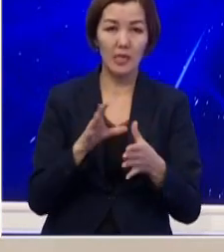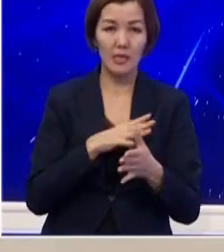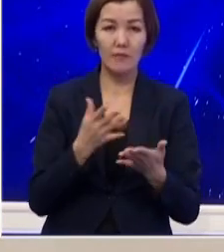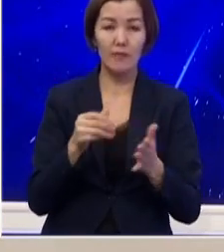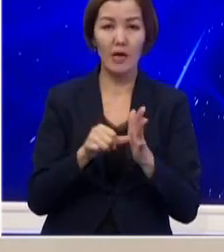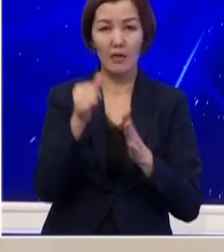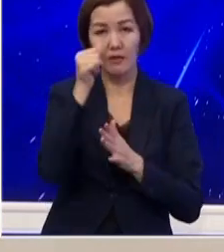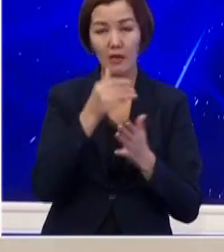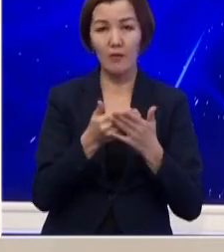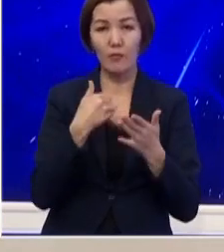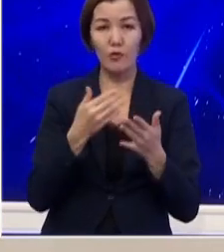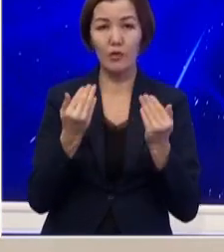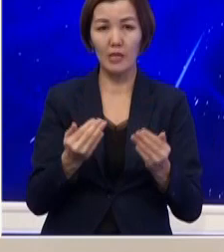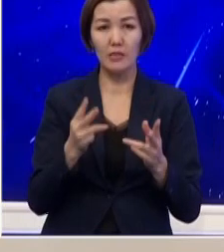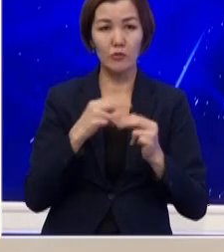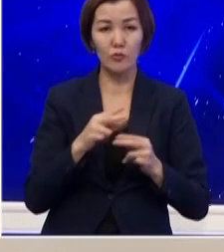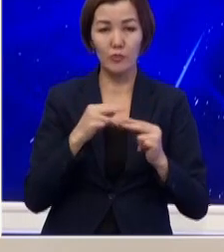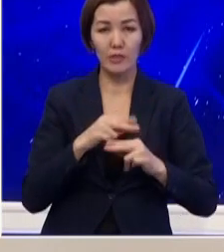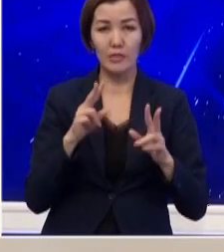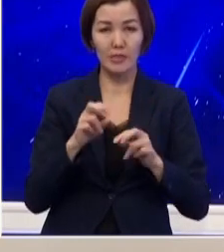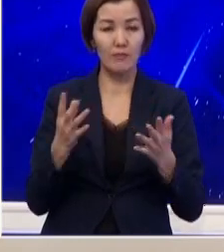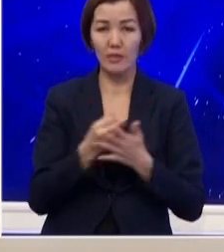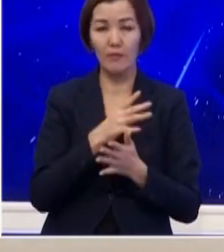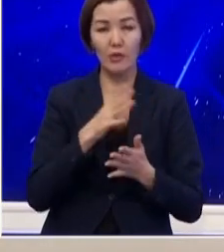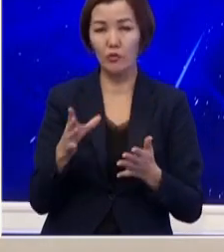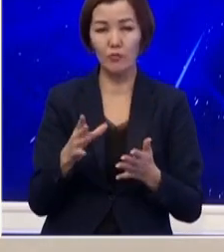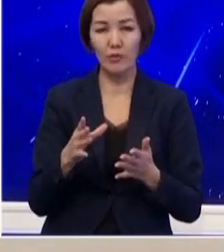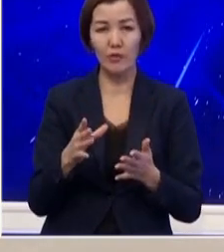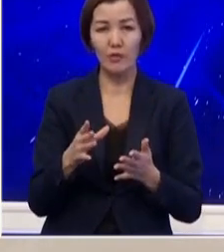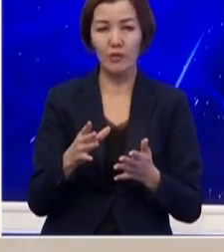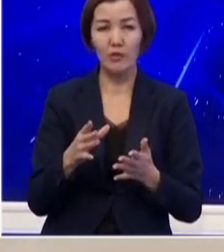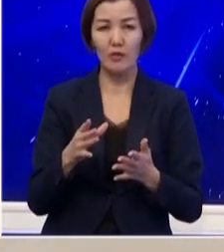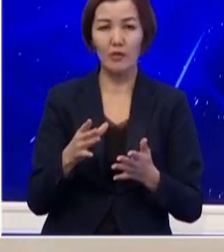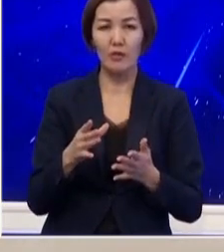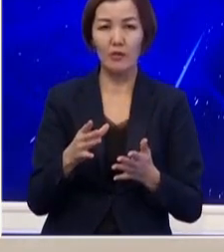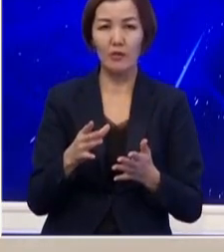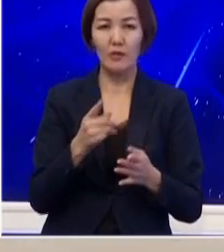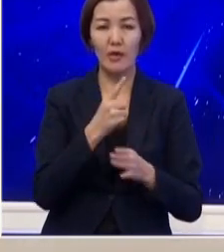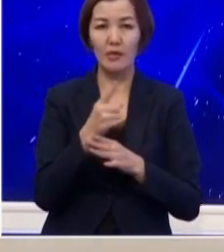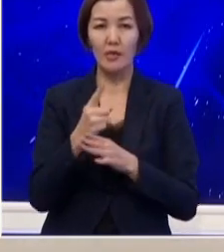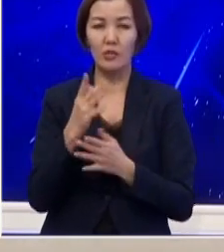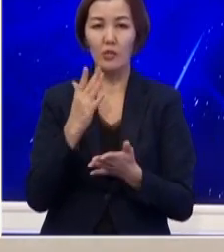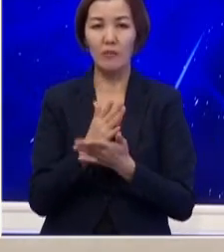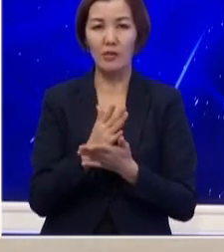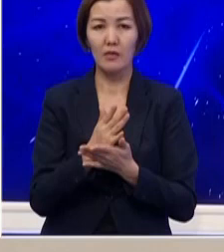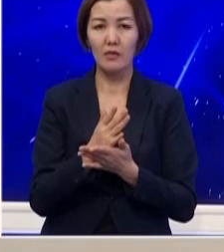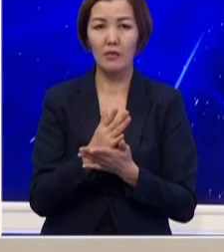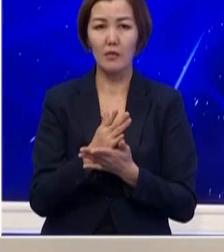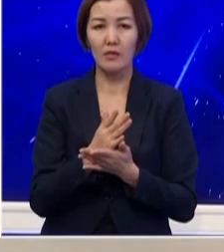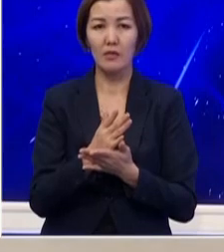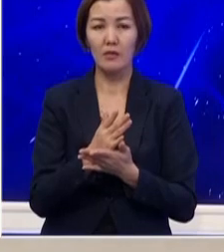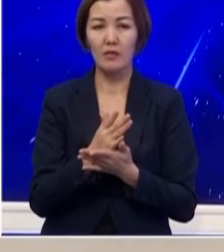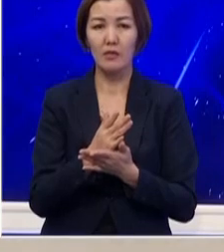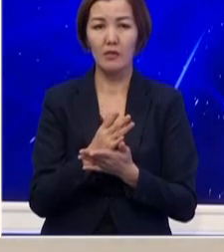мен 6 ай бұрын. Әлі жүрмін. Қалай істеу керек? Қай жерге барсаң, сол ограничением бар, бір жыл болса